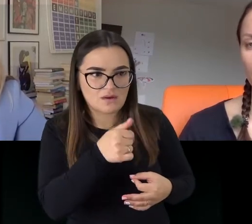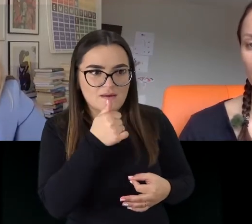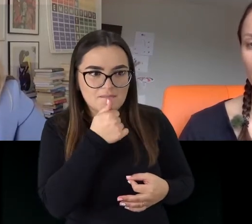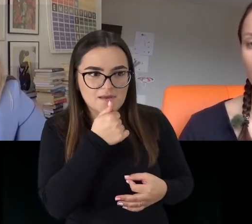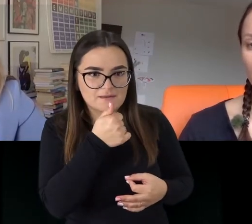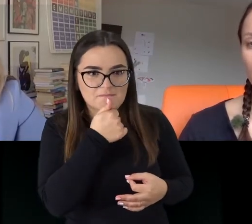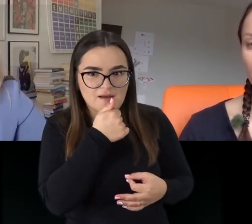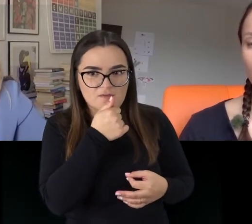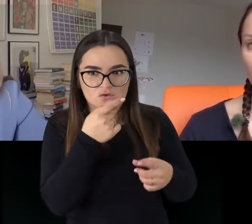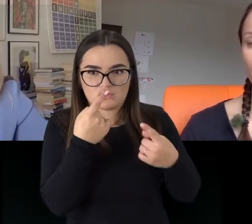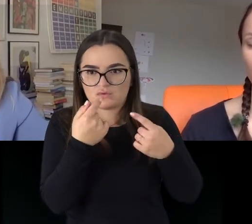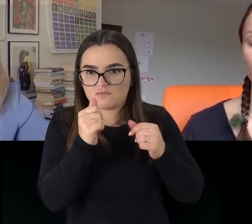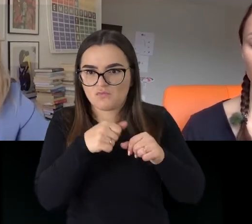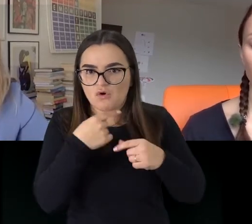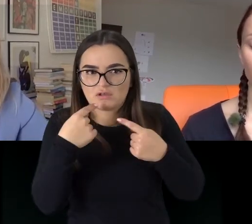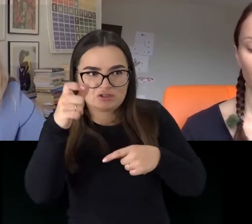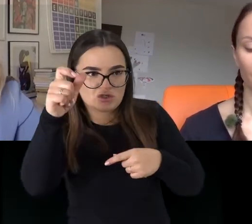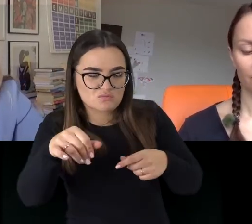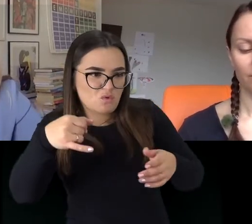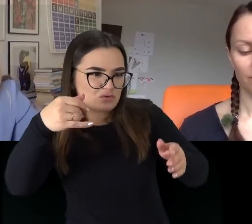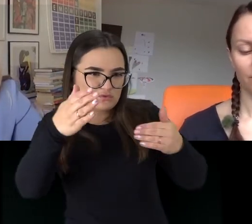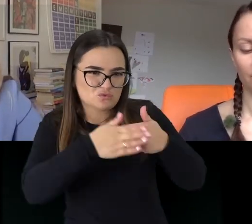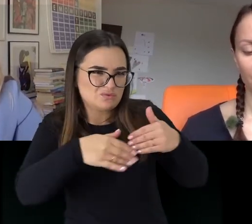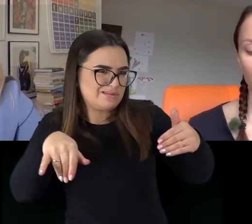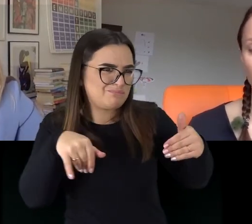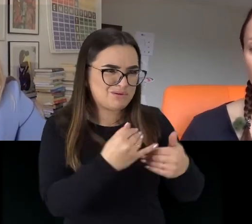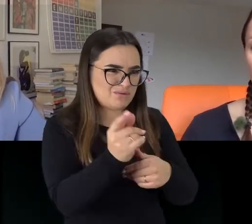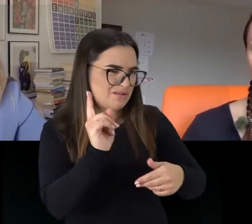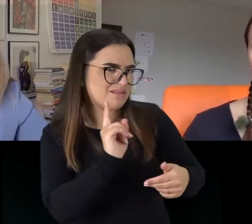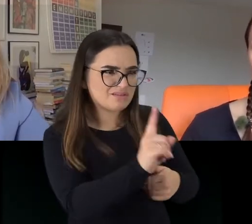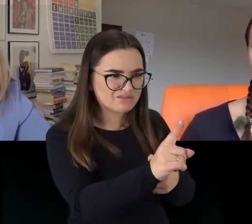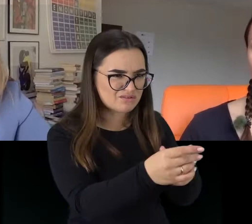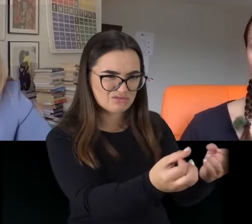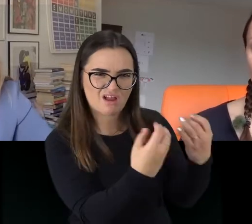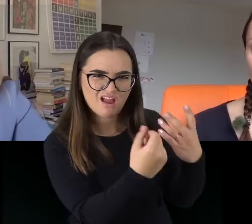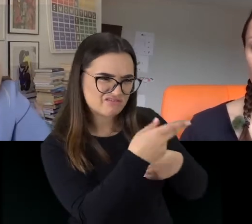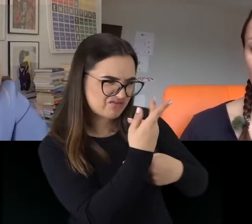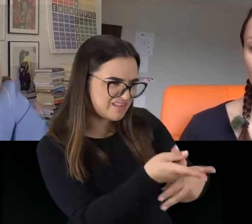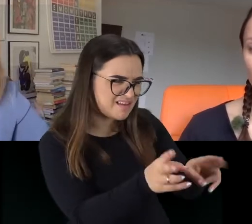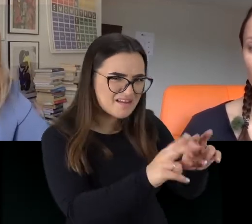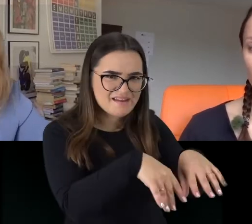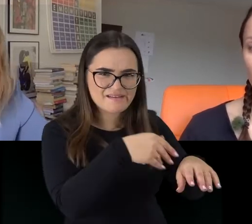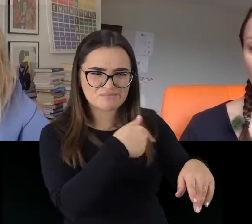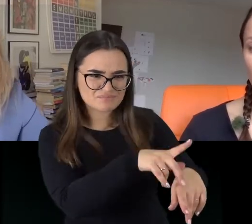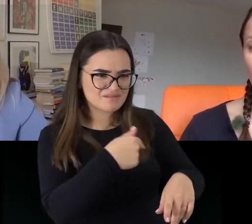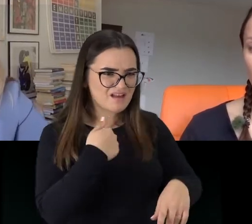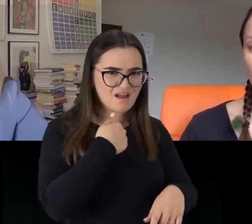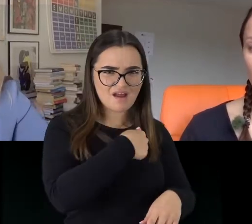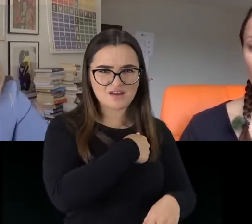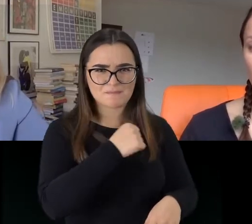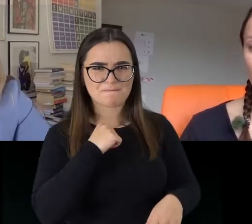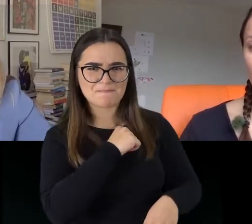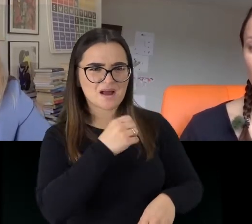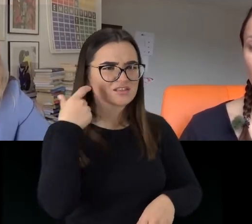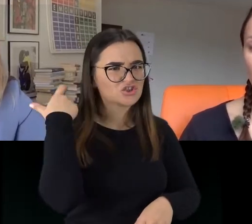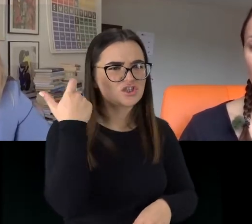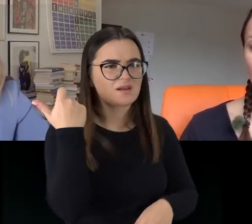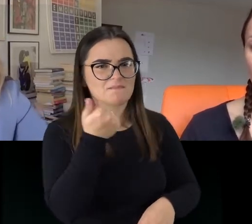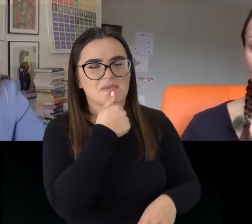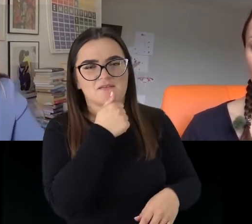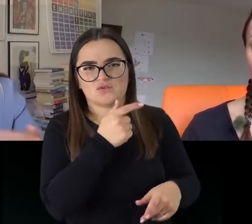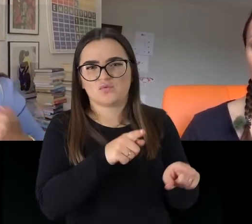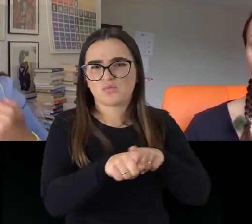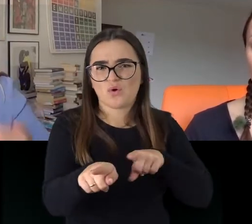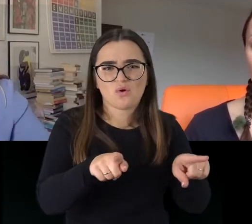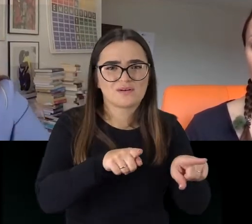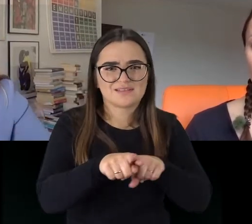gali spirduris ar ne ir įeiti. Gali sakyti, tu čia man neaiškink ir aš čia šeimininkas, ar ne, gali broliai seseris,